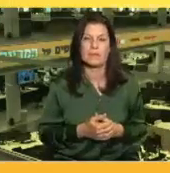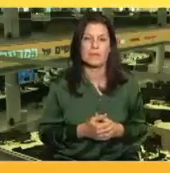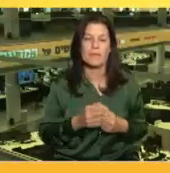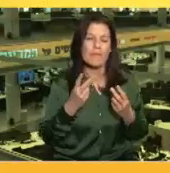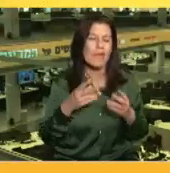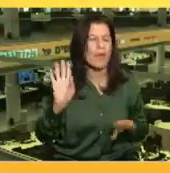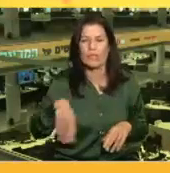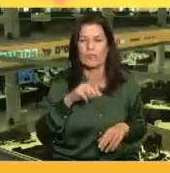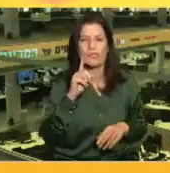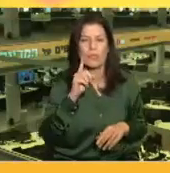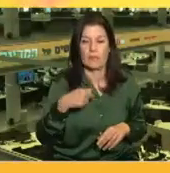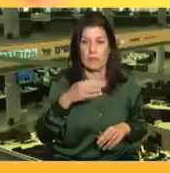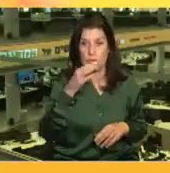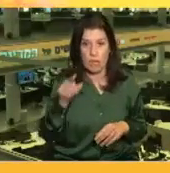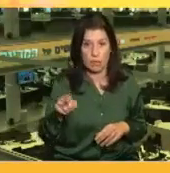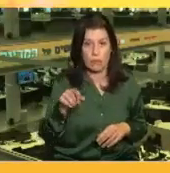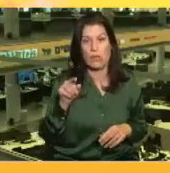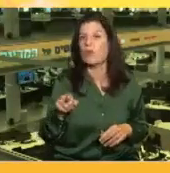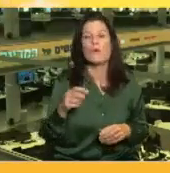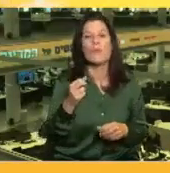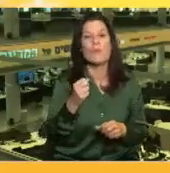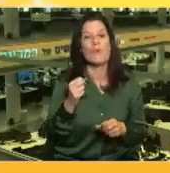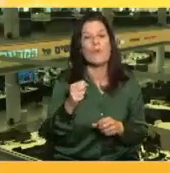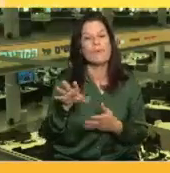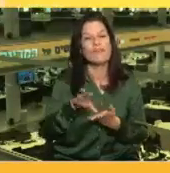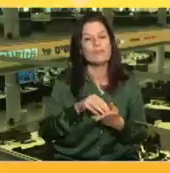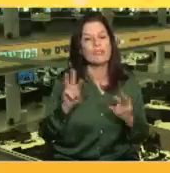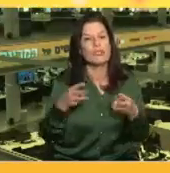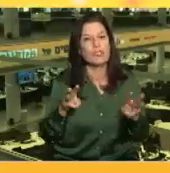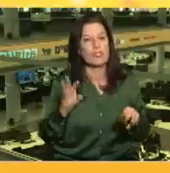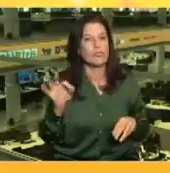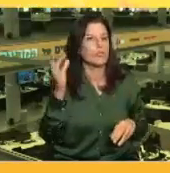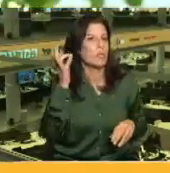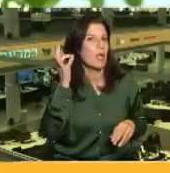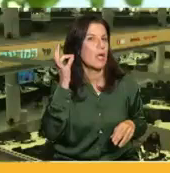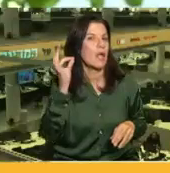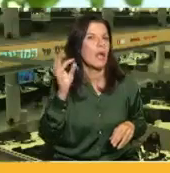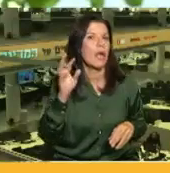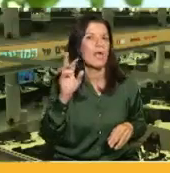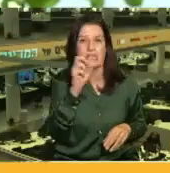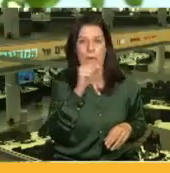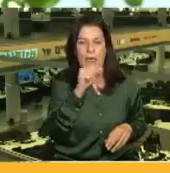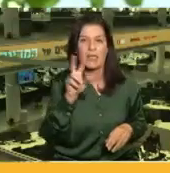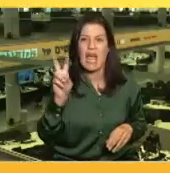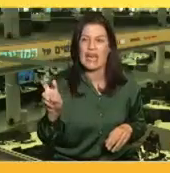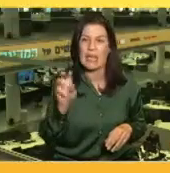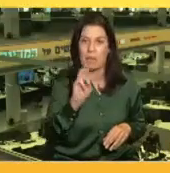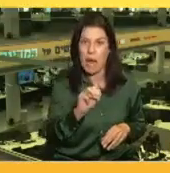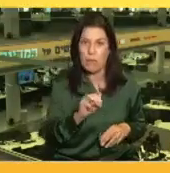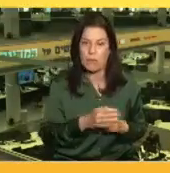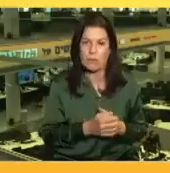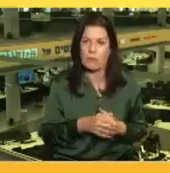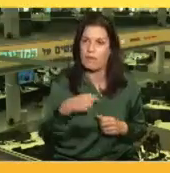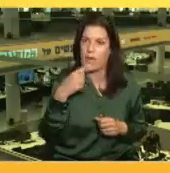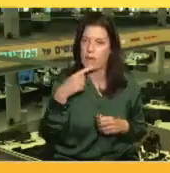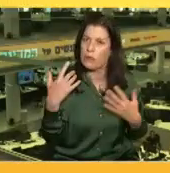שמות. ושאלתי אותו, הוא עשה קאבר לזמרת בשם ענת מלמוד, את פתח יודעת מי זאת? ענת מלמוד. כן, כן. והוא עשה קאבר, ואמרתי לו, וואו, איזה